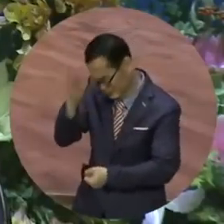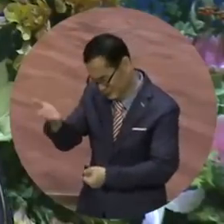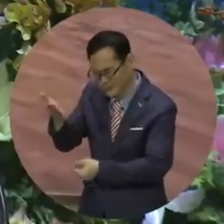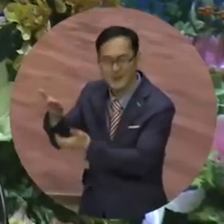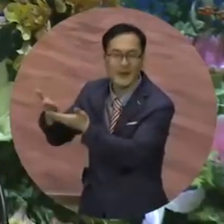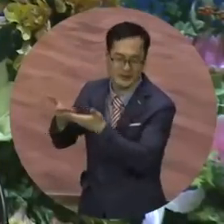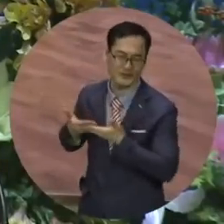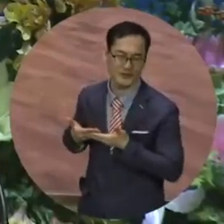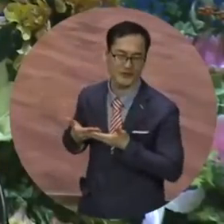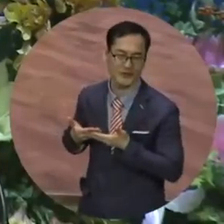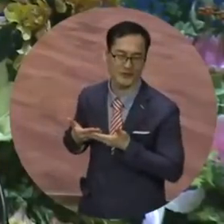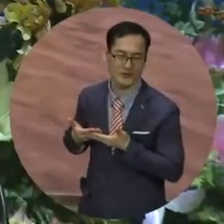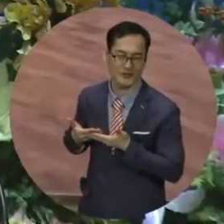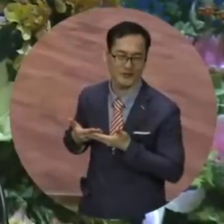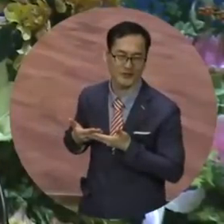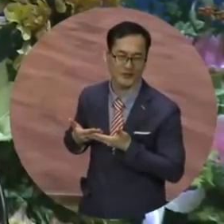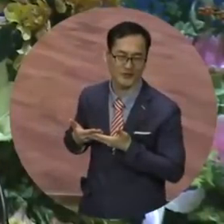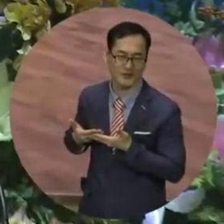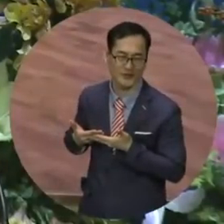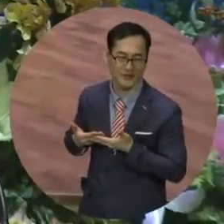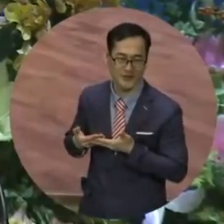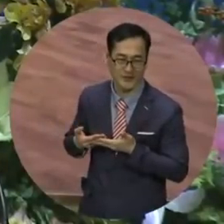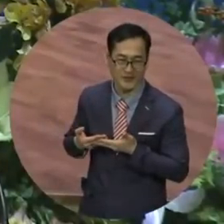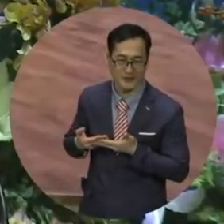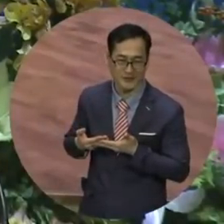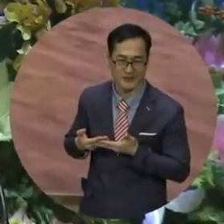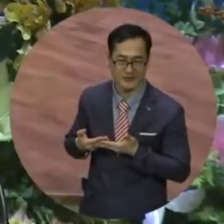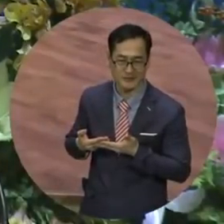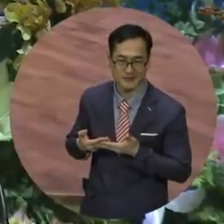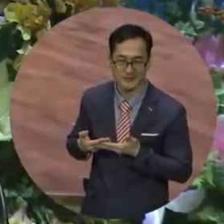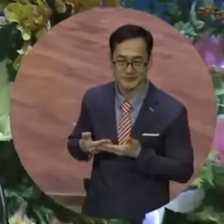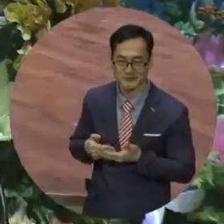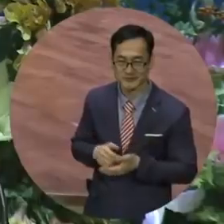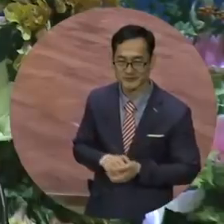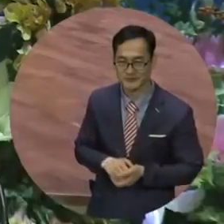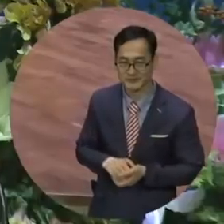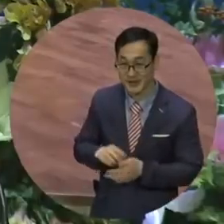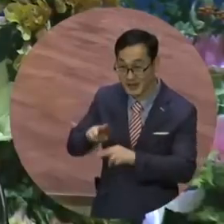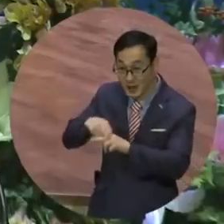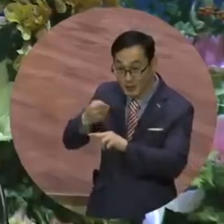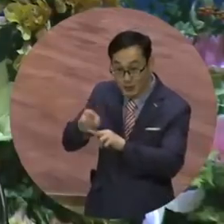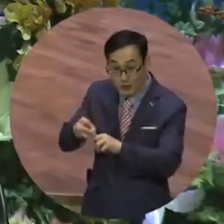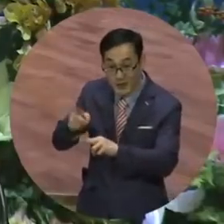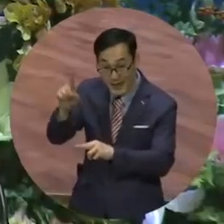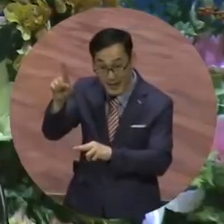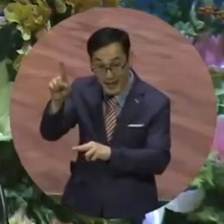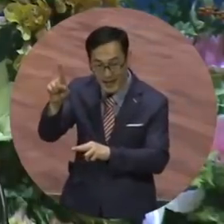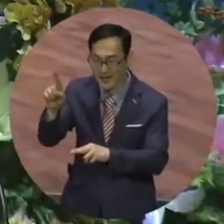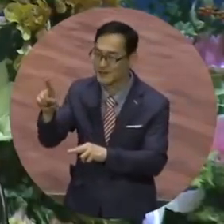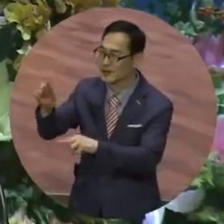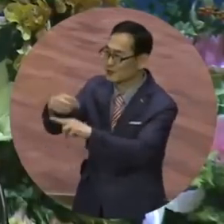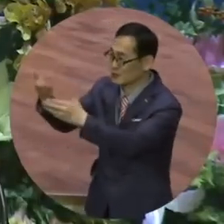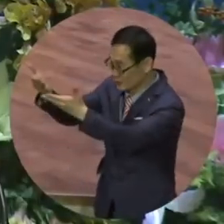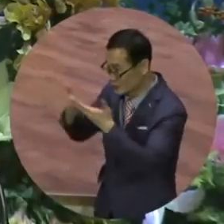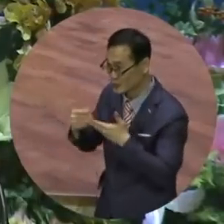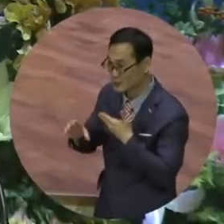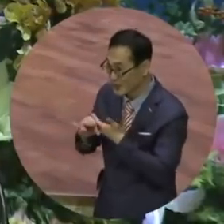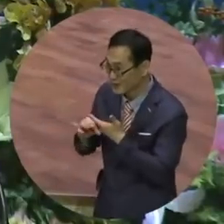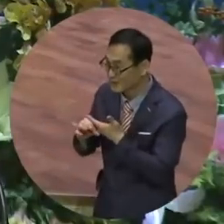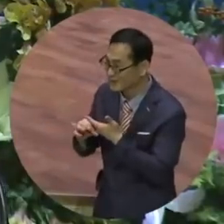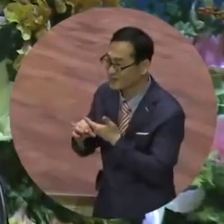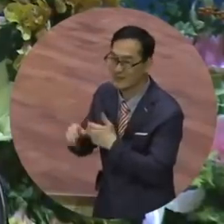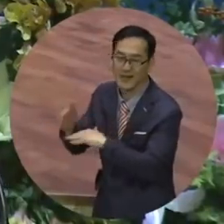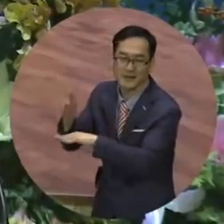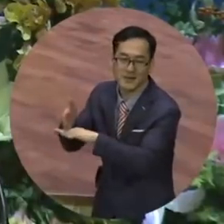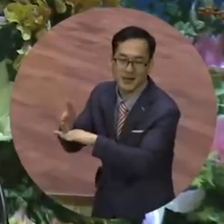선물이기 때문에. 선물은 뭐 계산 안 하죠. 뭐 선물 받는 돈 계산합니까? 선물은 딱 하나만 하면 돼. 감사합니다. 그러면 돼요.